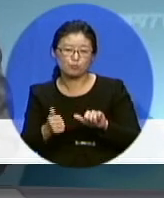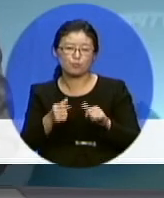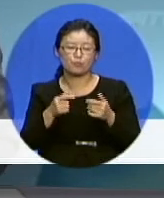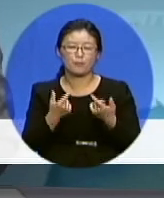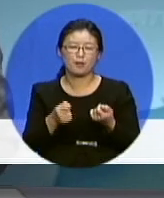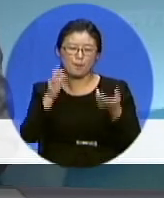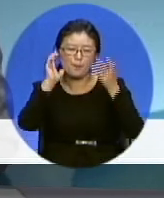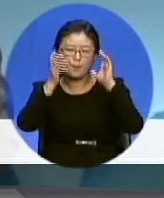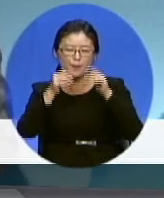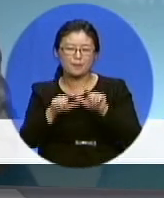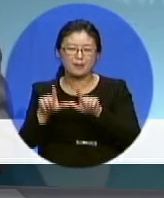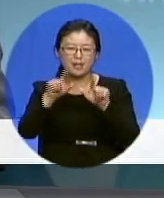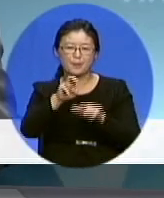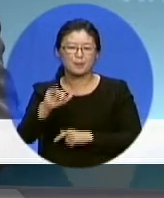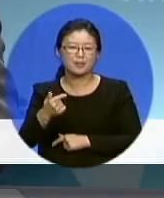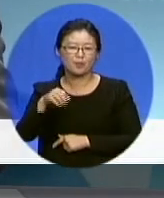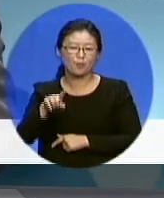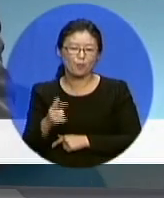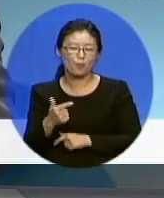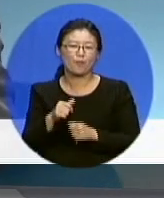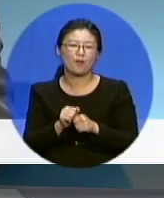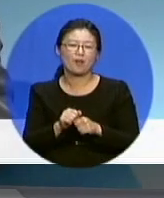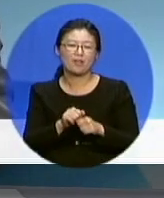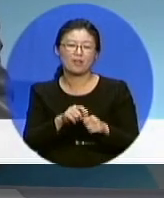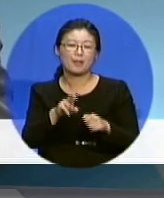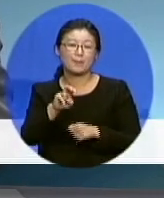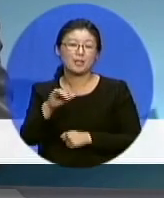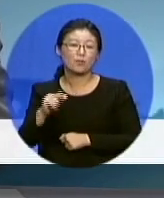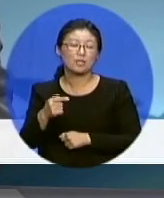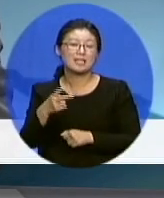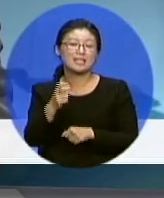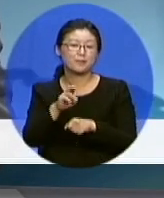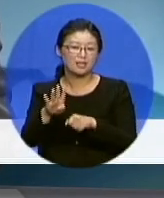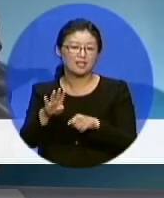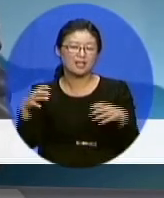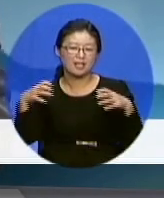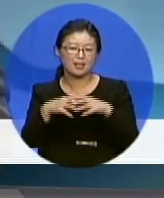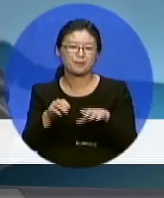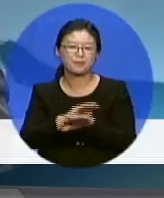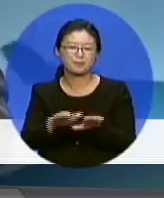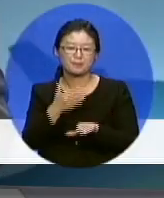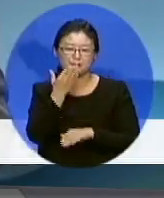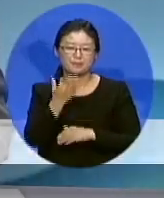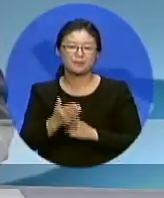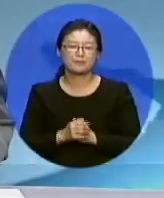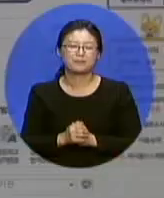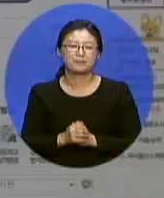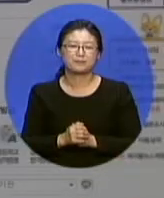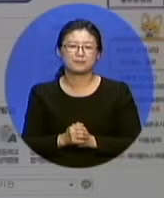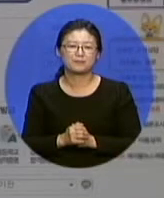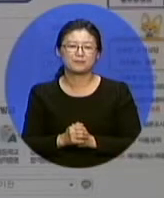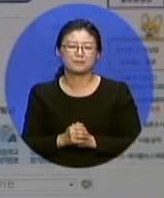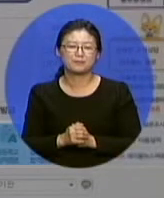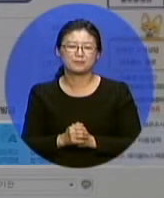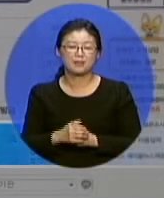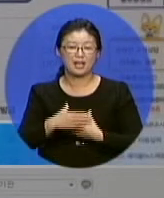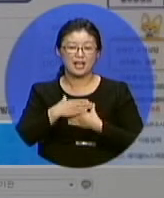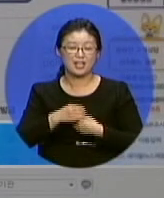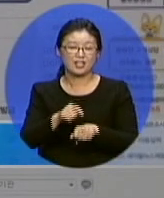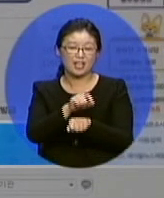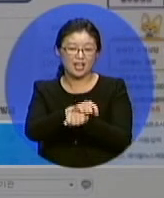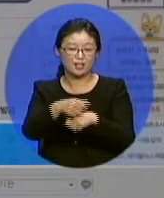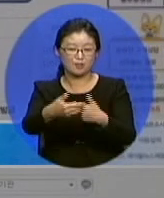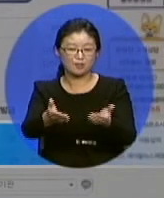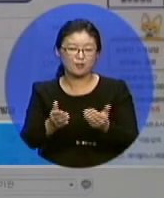복잡한 생활 민원을 통합 전자 민원 창구인 민원 24에서 한꺼번에 처리할 수 있게 됩니다. 안전행정부는